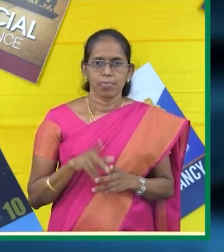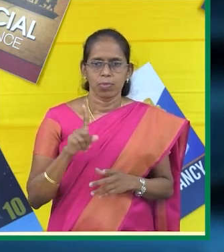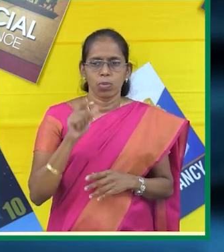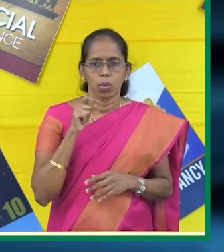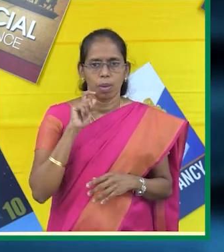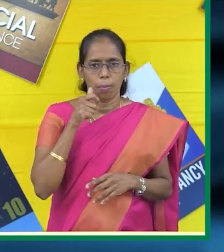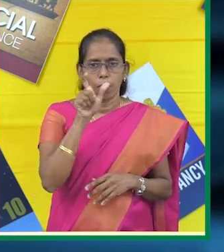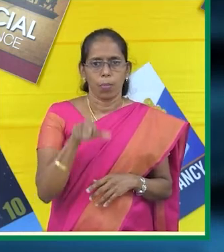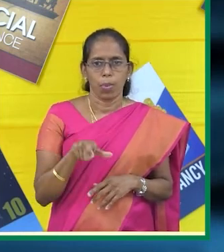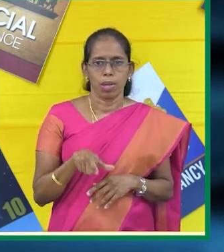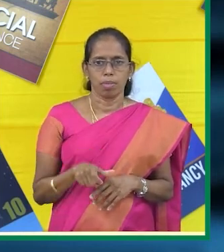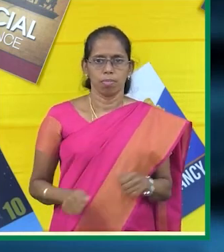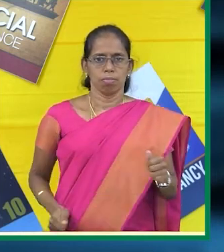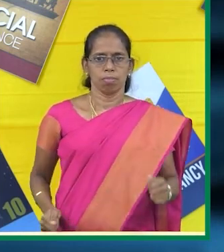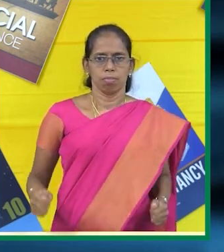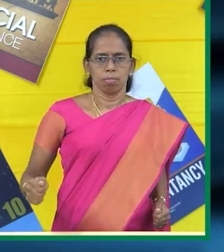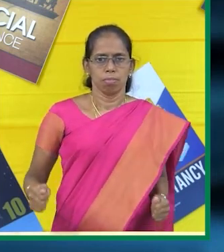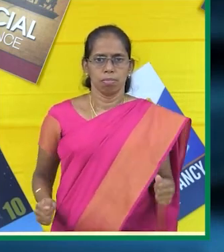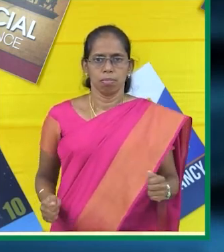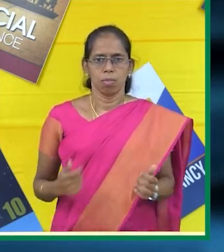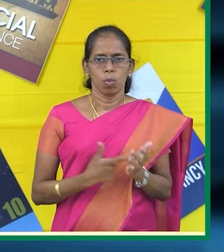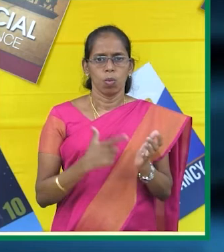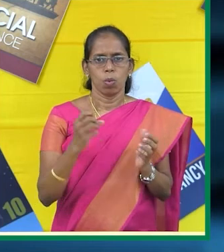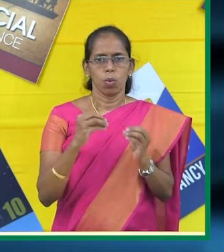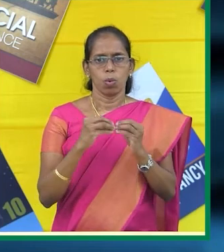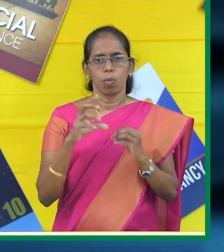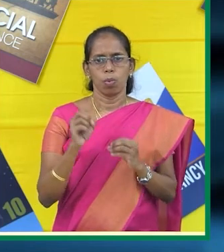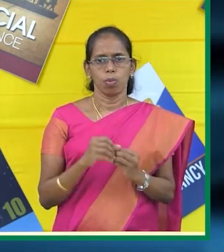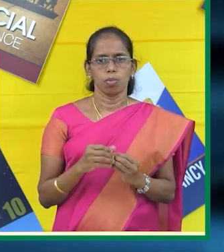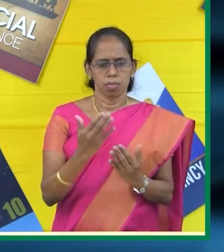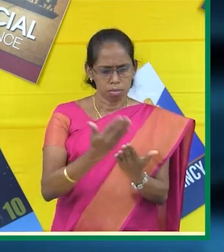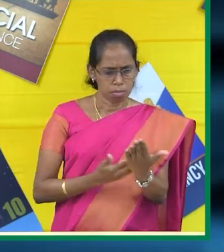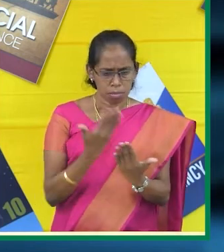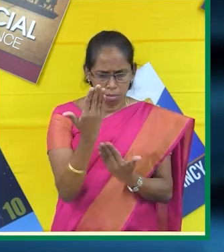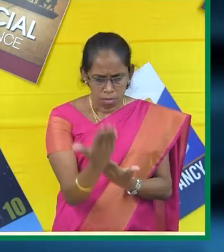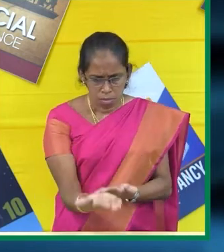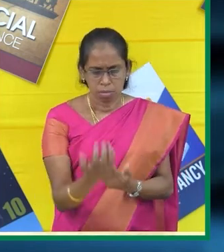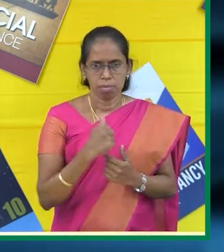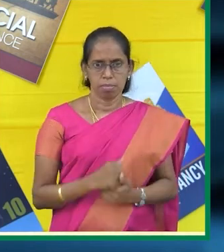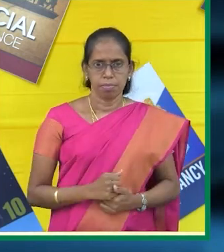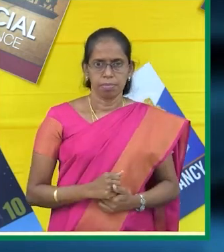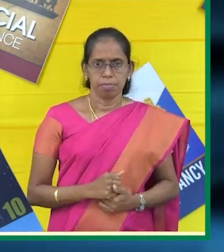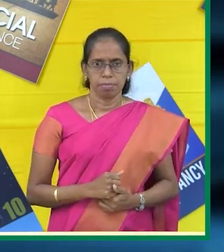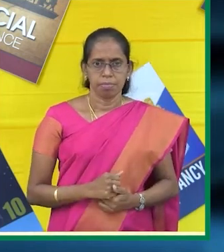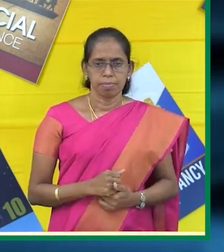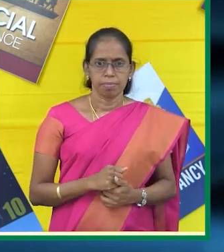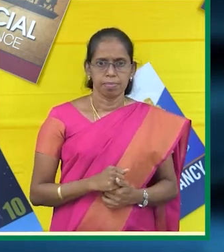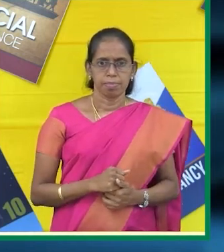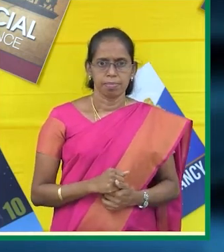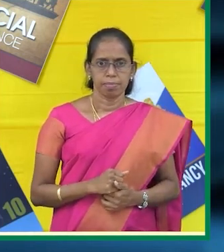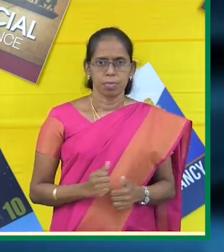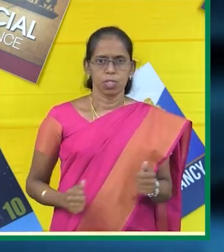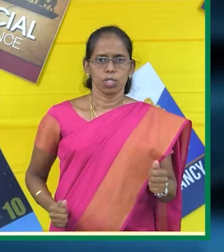மனிதருடைய ரோபோ கண்டுபிடிப்பை பற்றி, ரோபோவை பற்றி ஒரு மனிதர் கொண்டு வந்து அவருடைய ப்ரப்போசலை தருகிறார். அப்படி